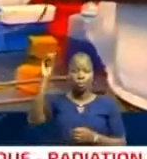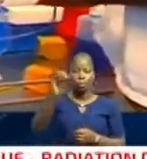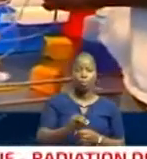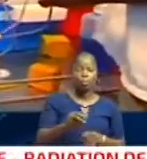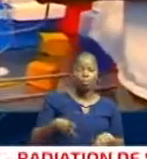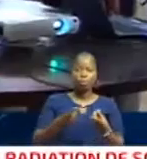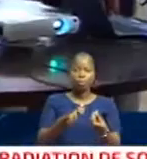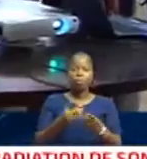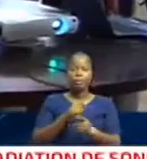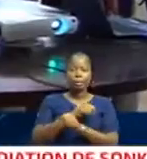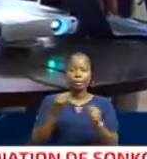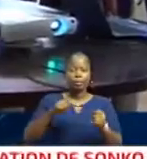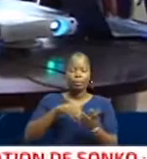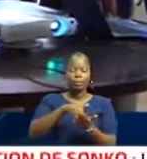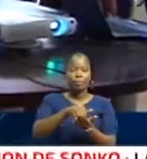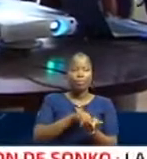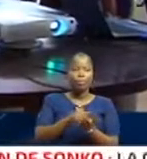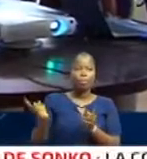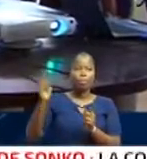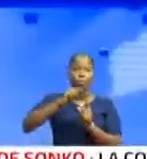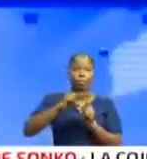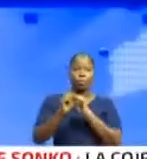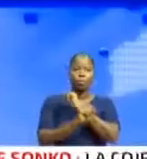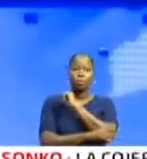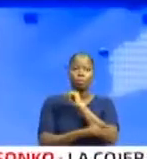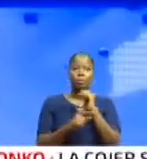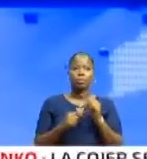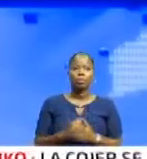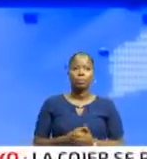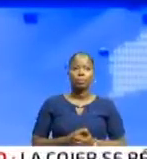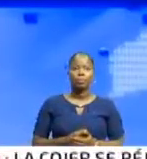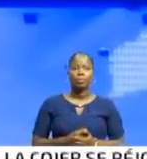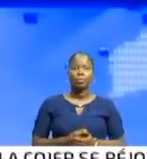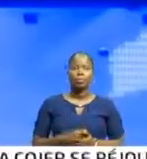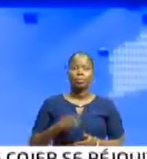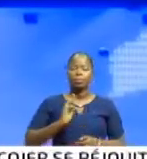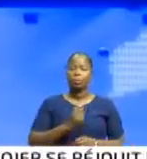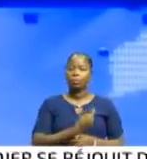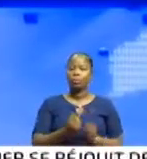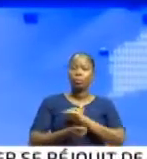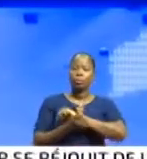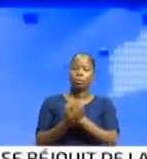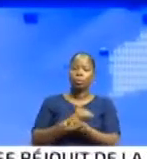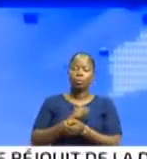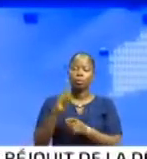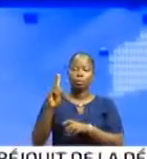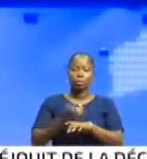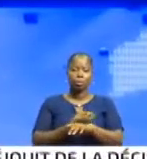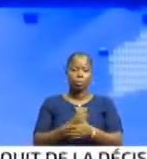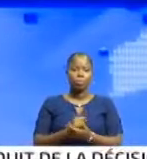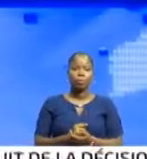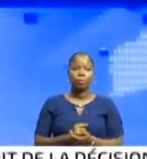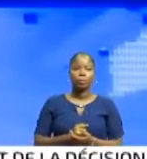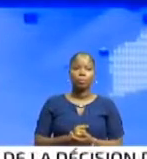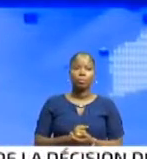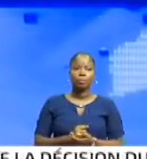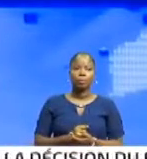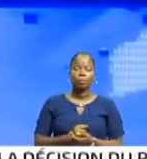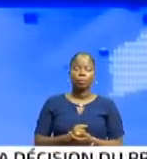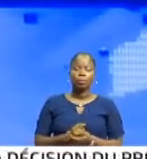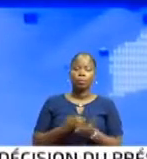donneurs très faible hausse inégale et nous changeons des registres la deuxième conférence nationale sur le développement durable